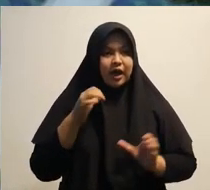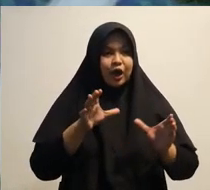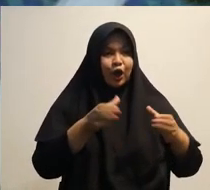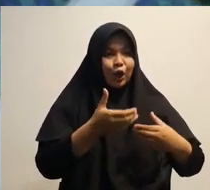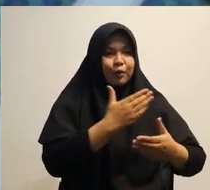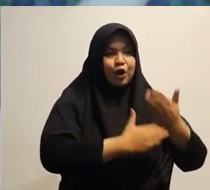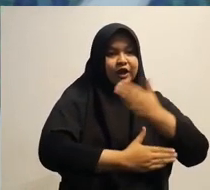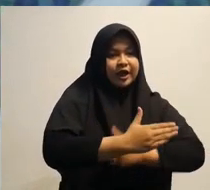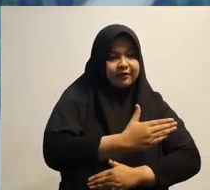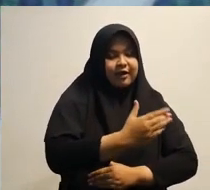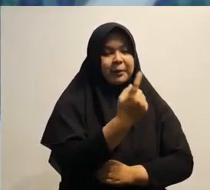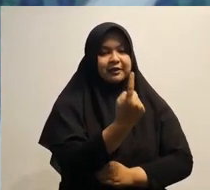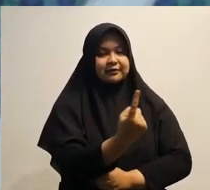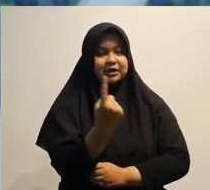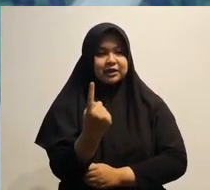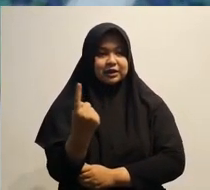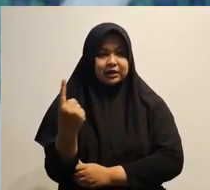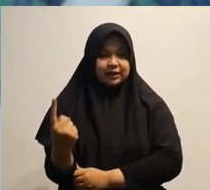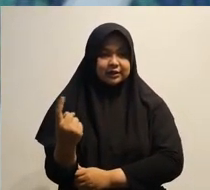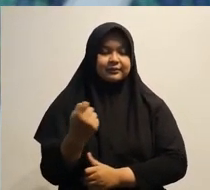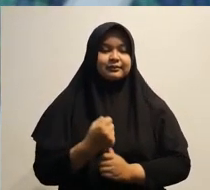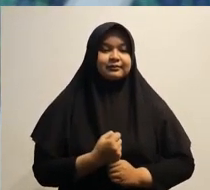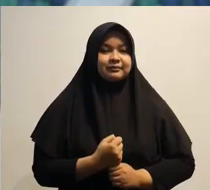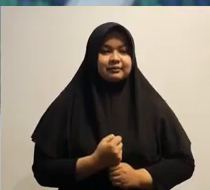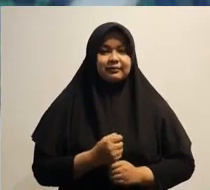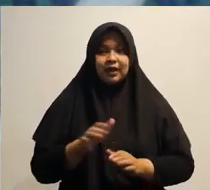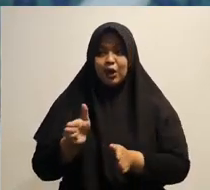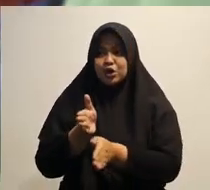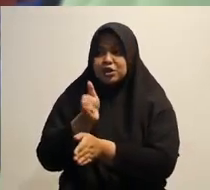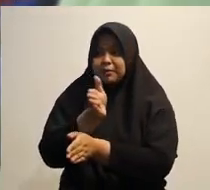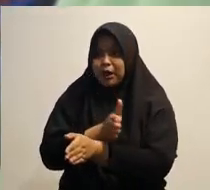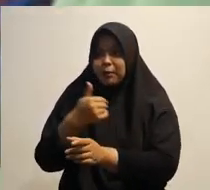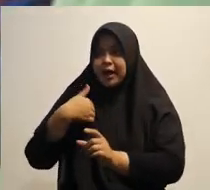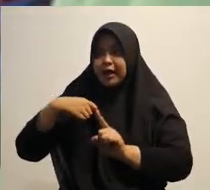desa punya kelompok difabel sendiri-sendiri.